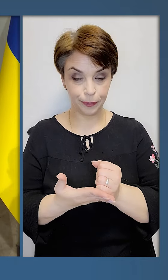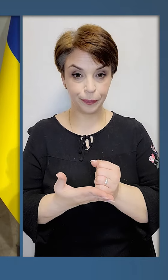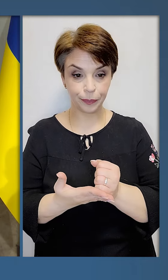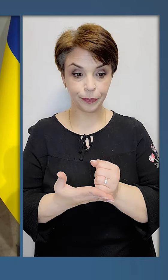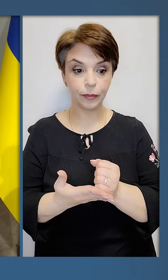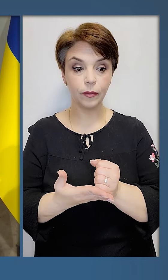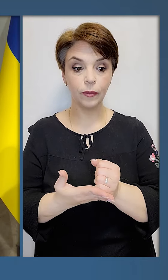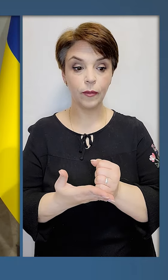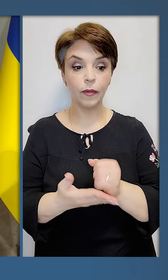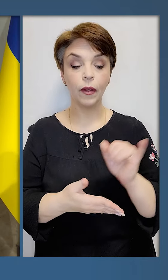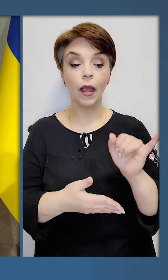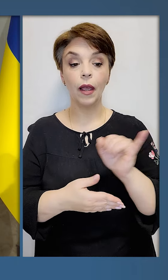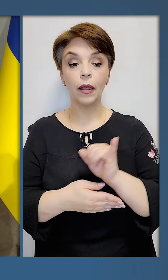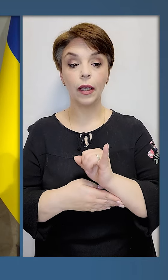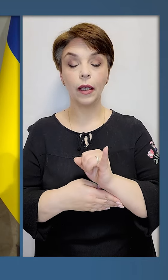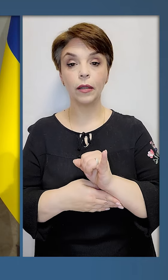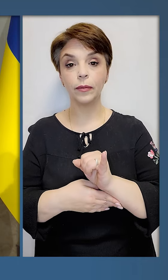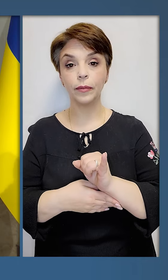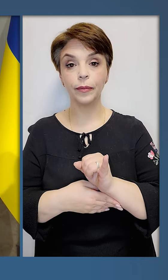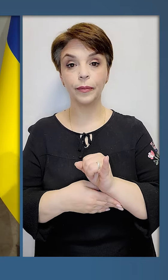боєприпаси. І